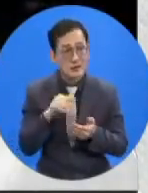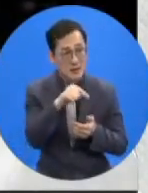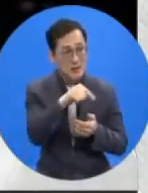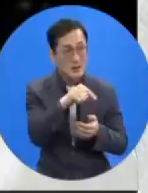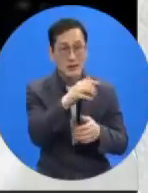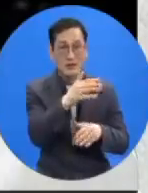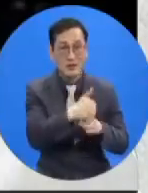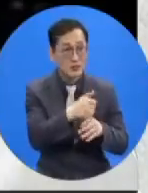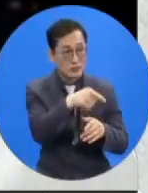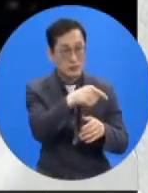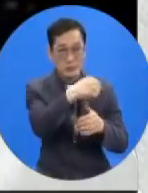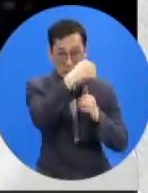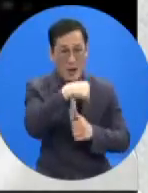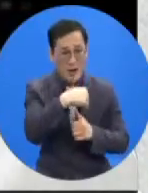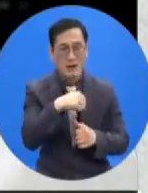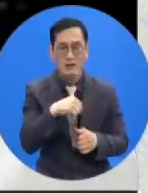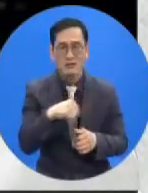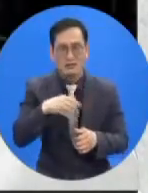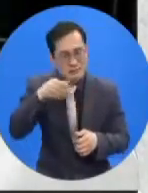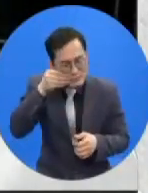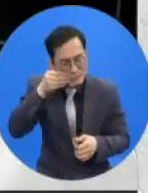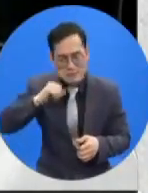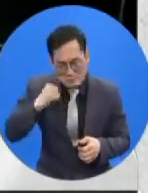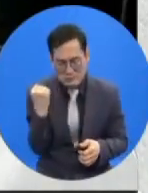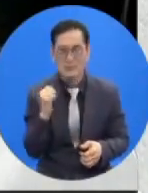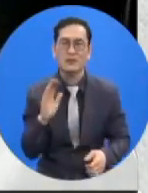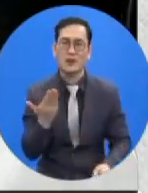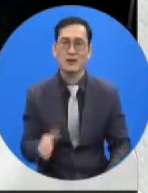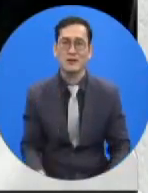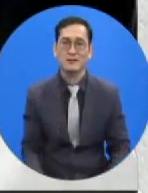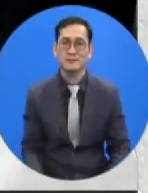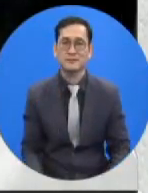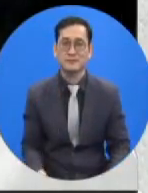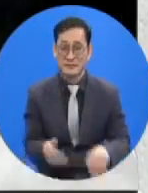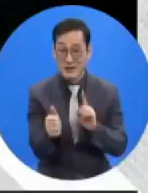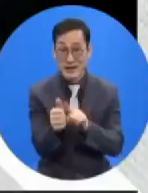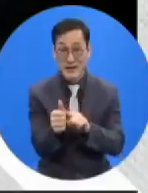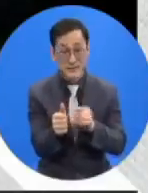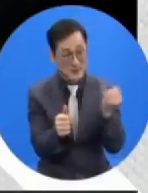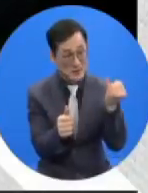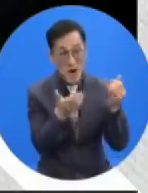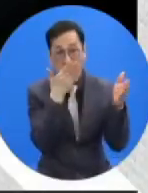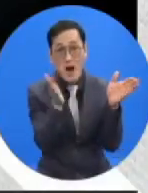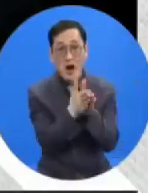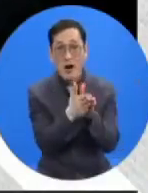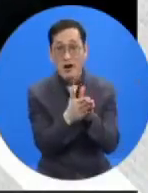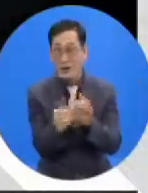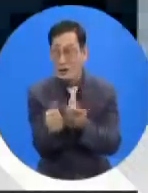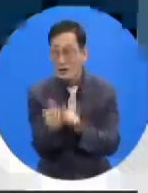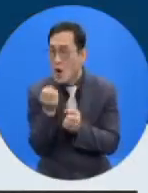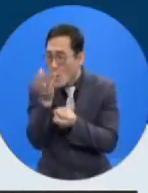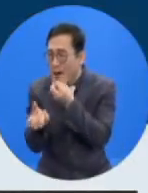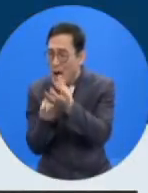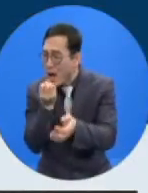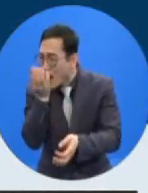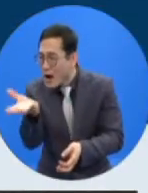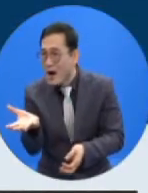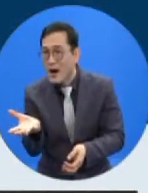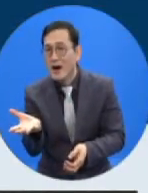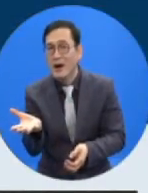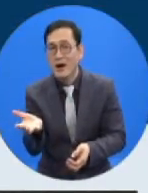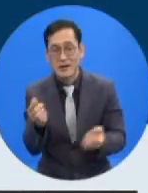여기서 중요한 건 뭐냐면요. 김경록 씨가 공범인데 자백을 갖다가 했기 때문에 이 자백이